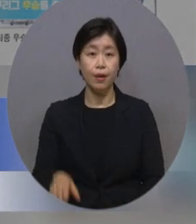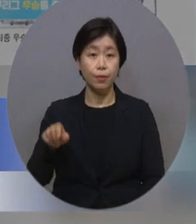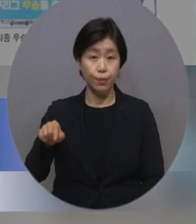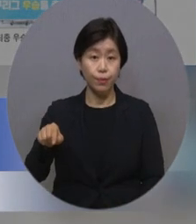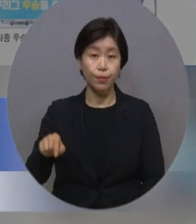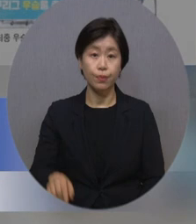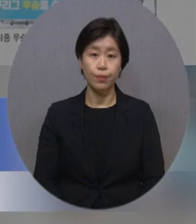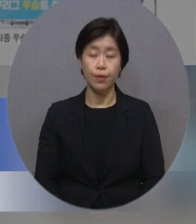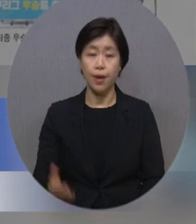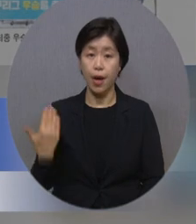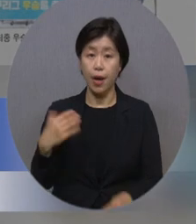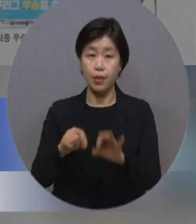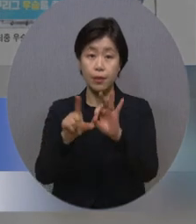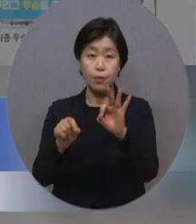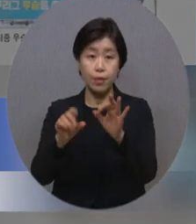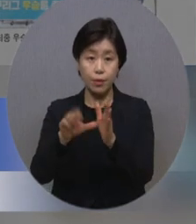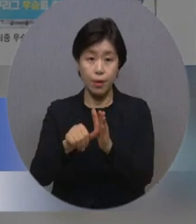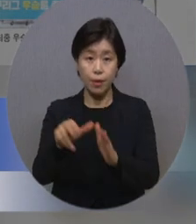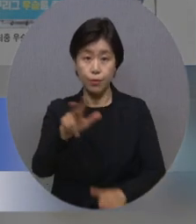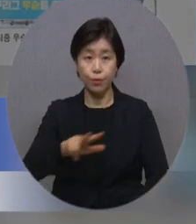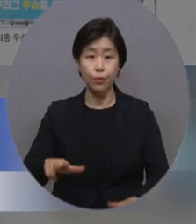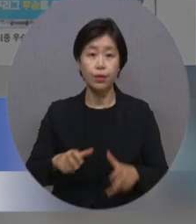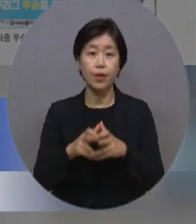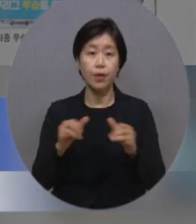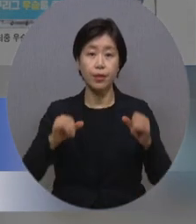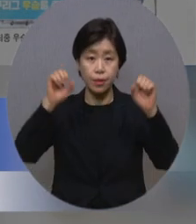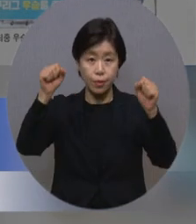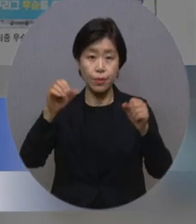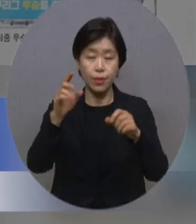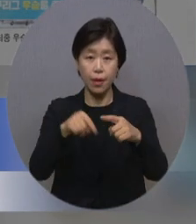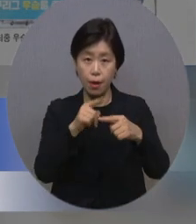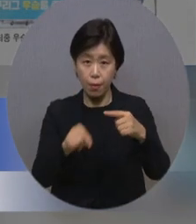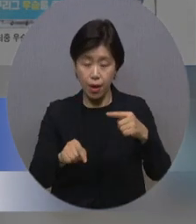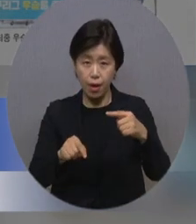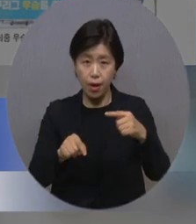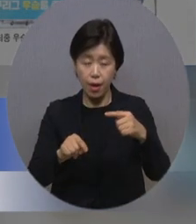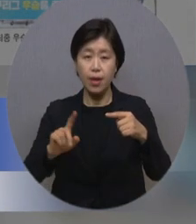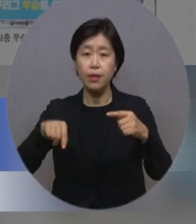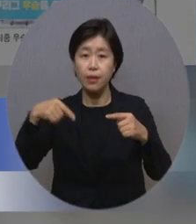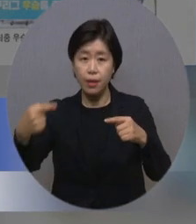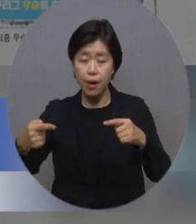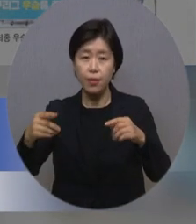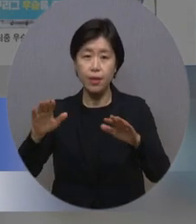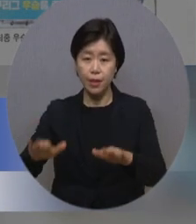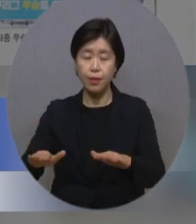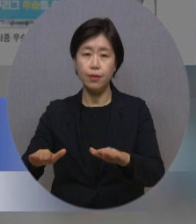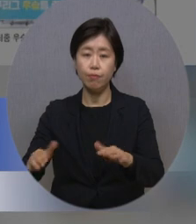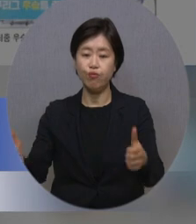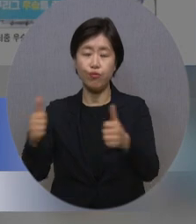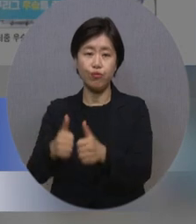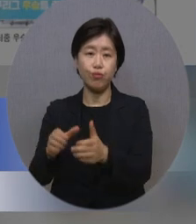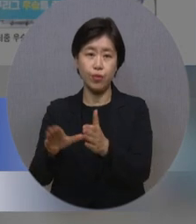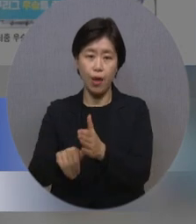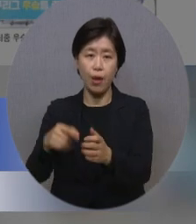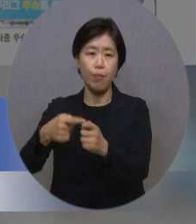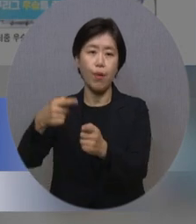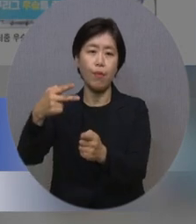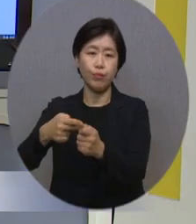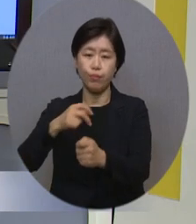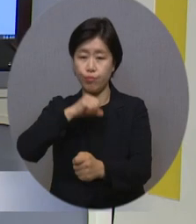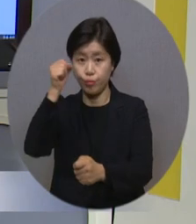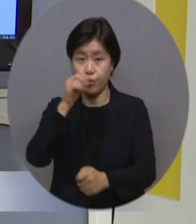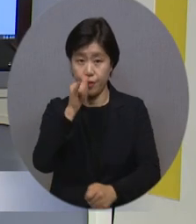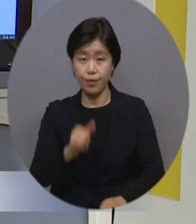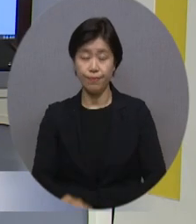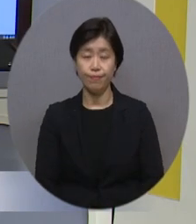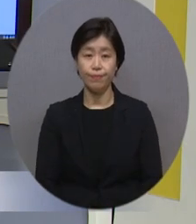농구단은 지난 10월 전국 장애인체육대에 이어 창단 첫해 두 대회 연속 우승이라는 기록을 남기게 됐습니다